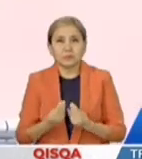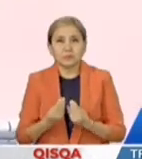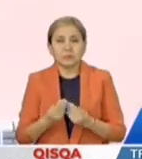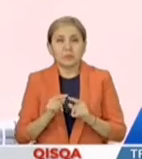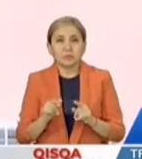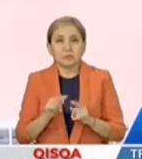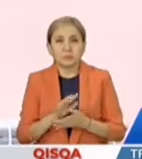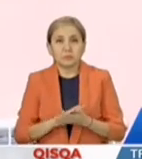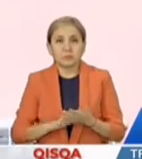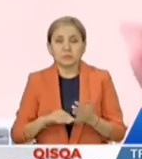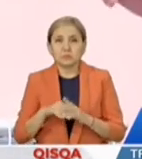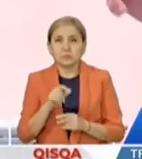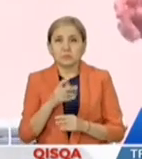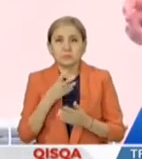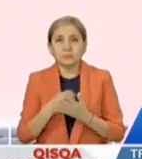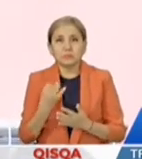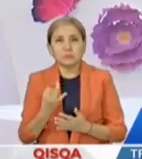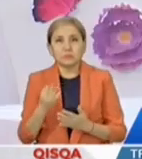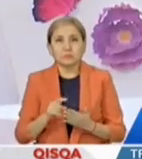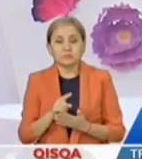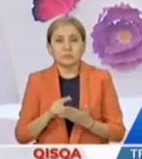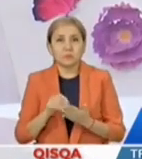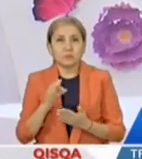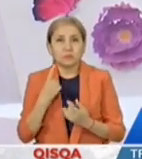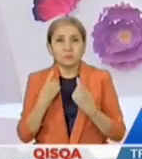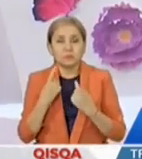Tashviqot tadbirida saylovchilar o'zlarini qiziqtirgan savollar